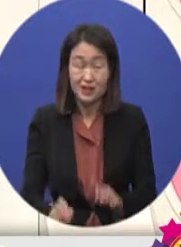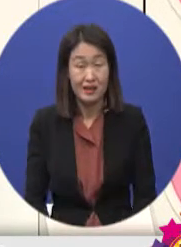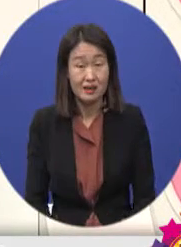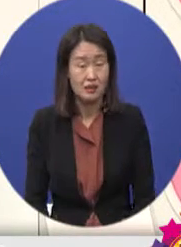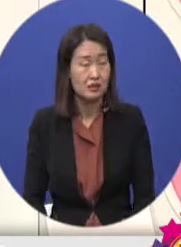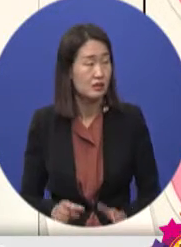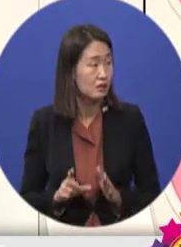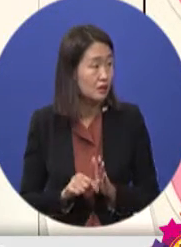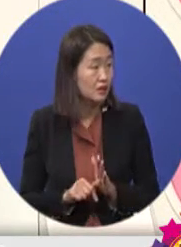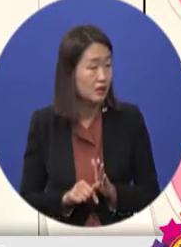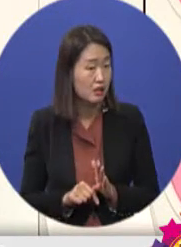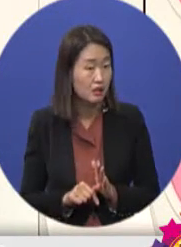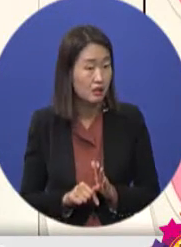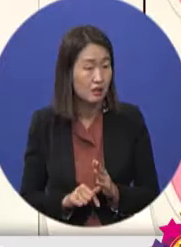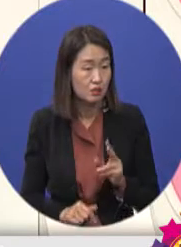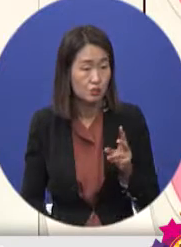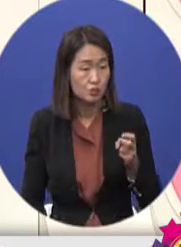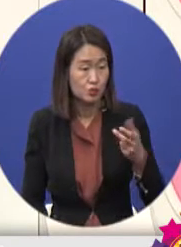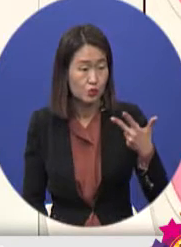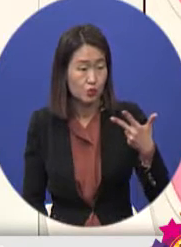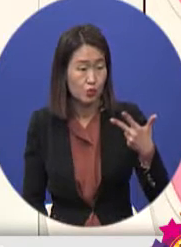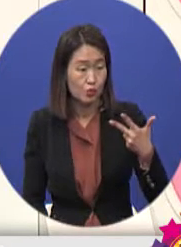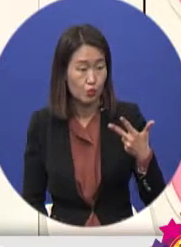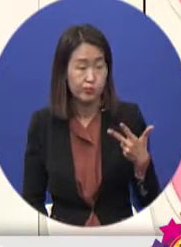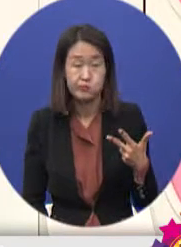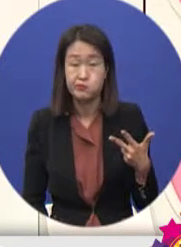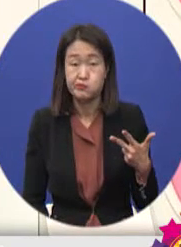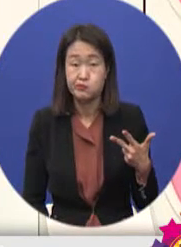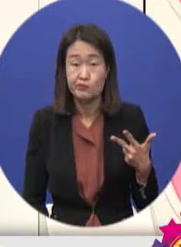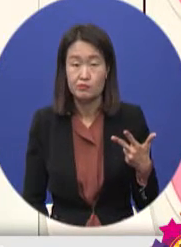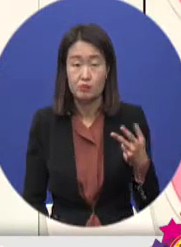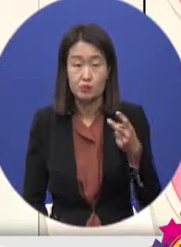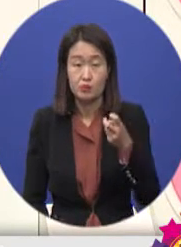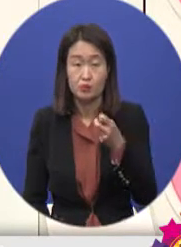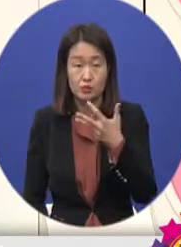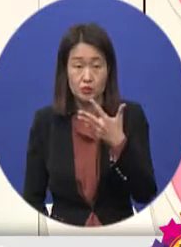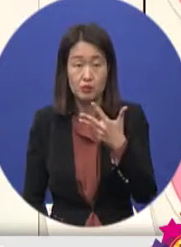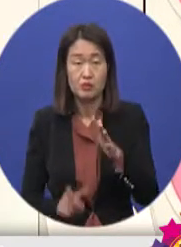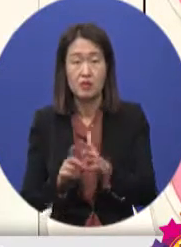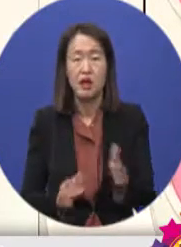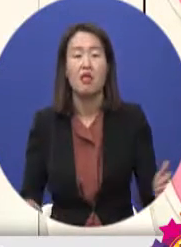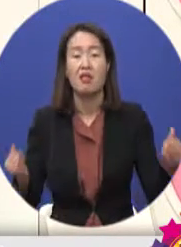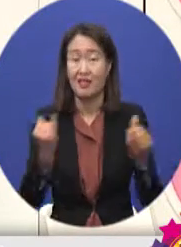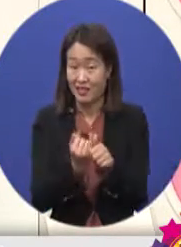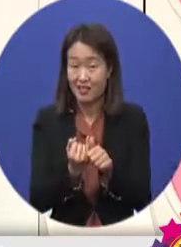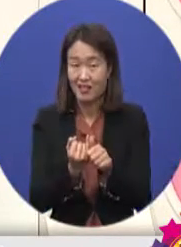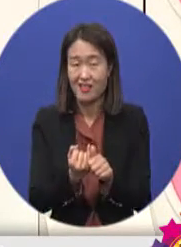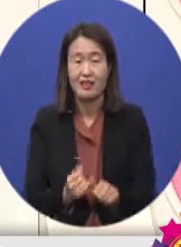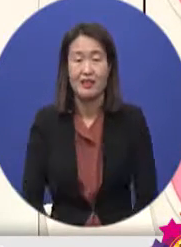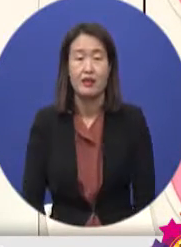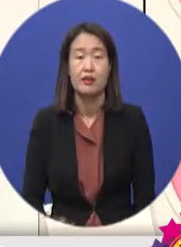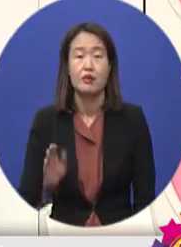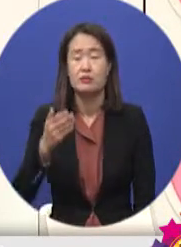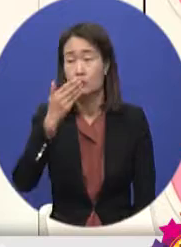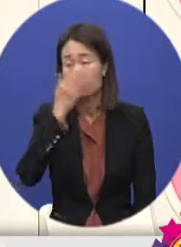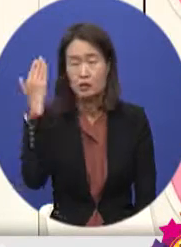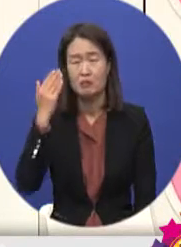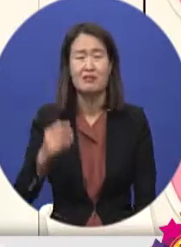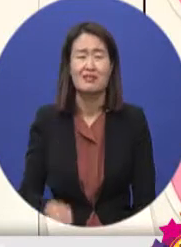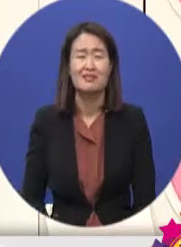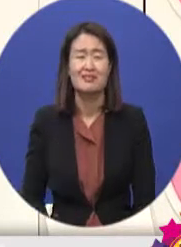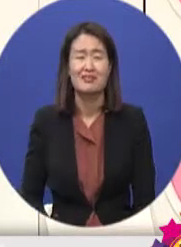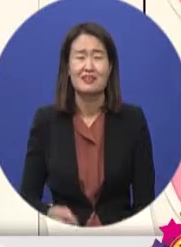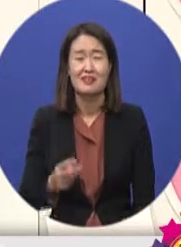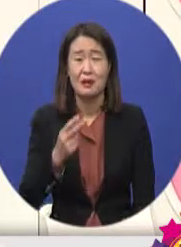그 당시에 27인가. 그러니까요. 아, 28에 결혼했어요. 아 요즘 젊은 사람들 치곤 철이 없을